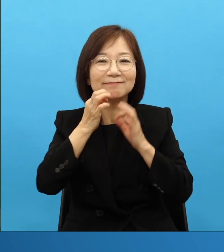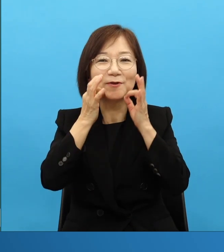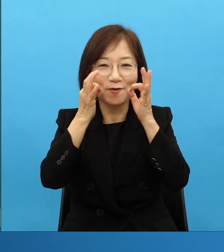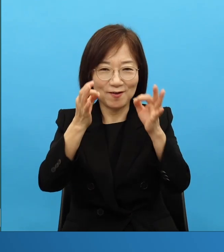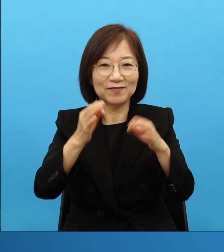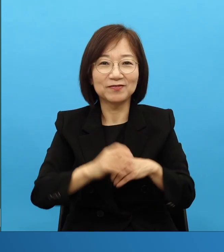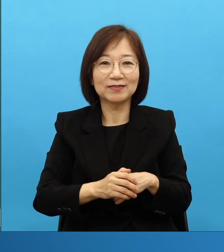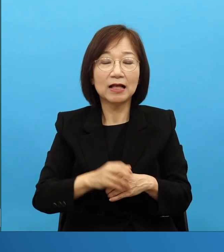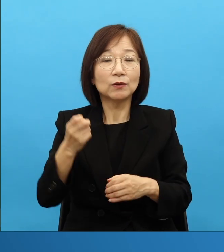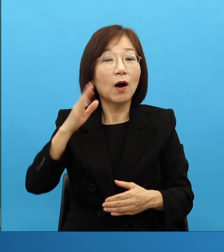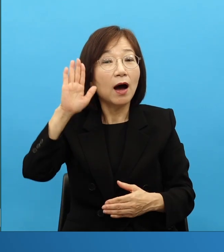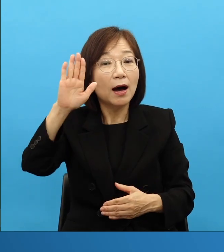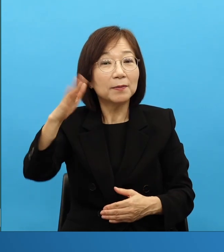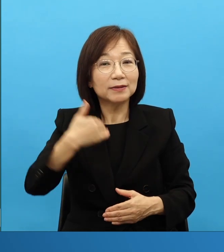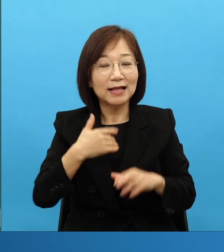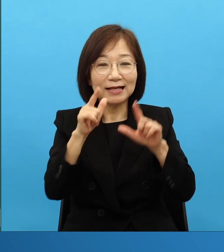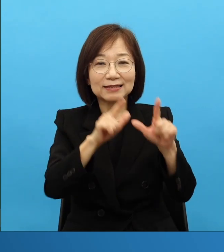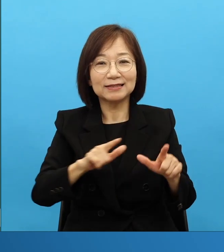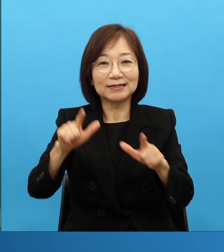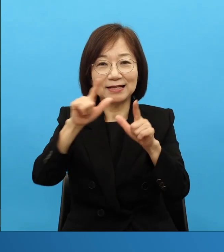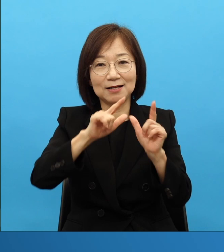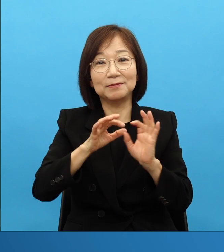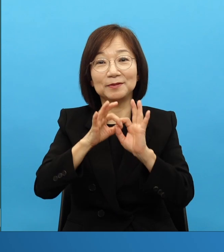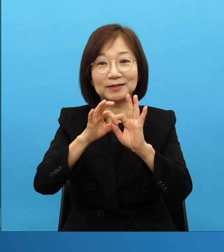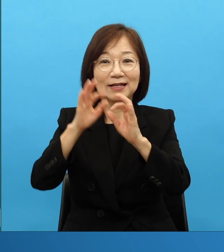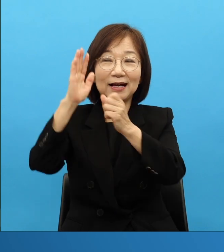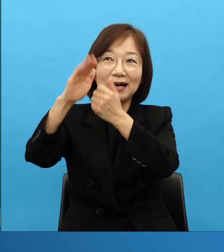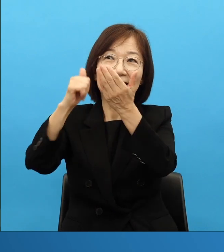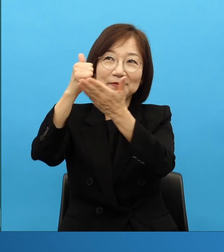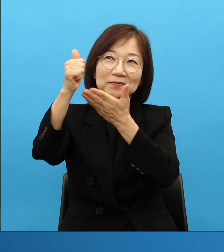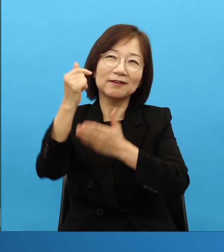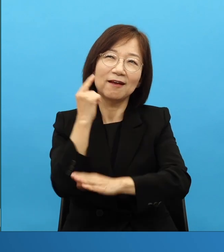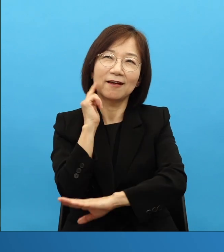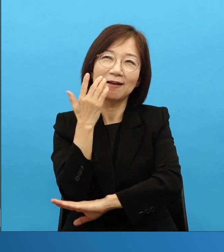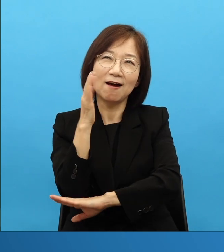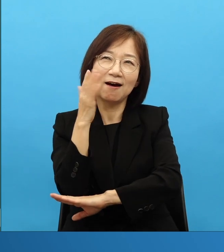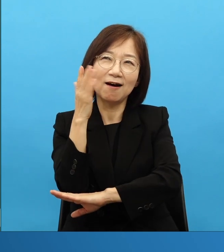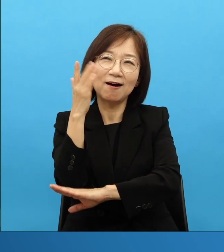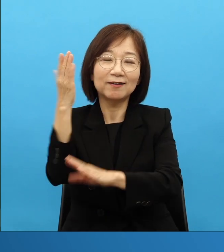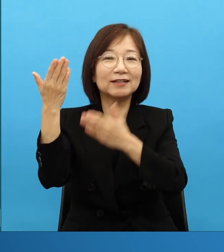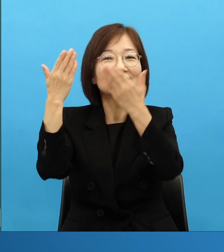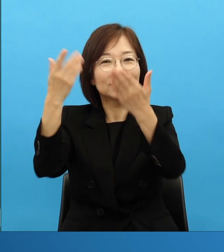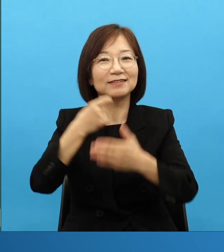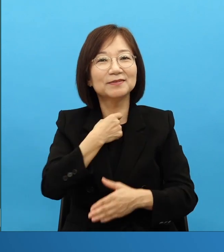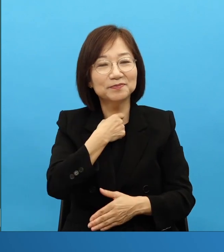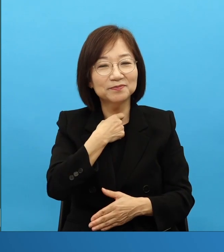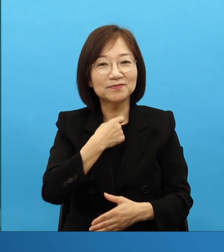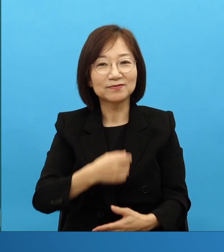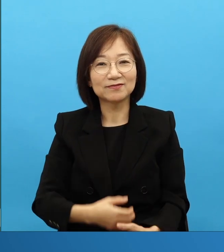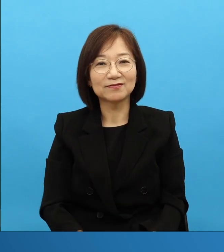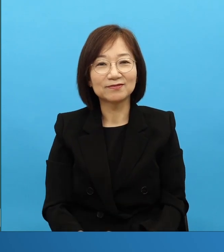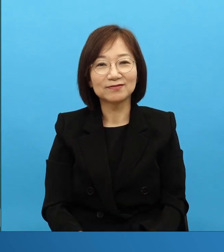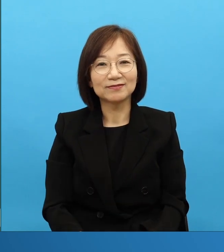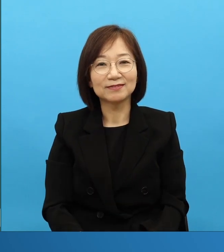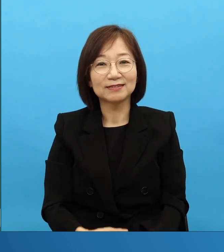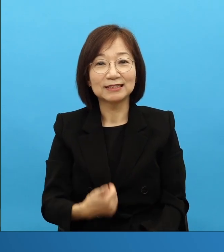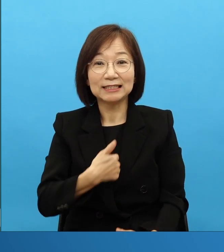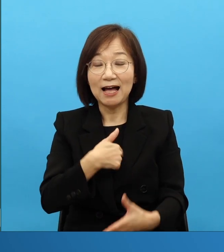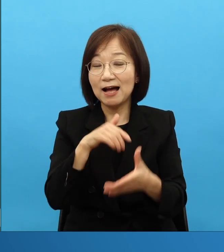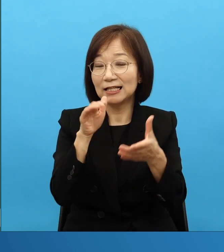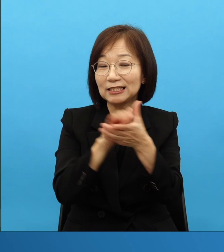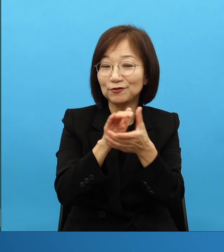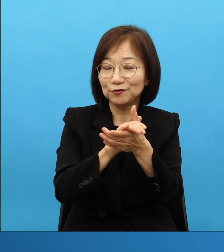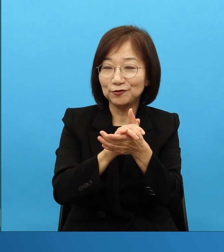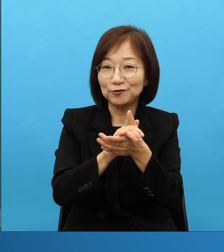그리고 앞으로 내 삶을 통해서 하나님께 영광을 돌리고 싶어. 나의